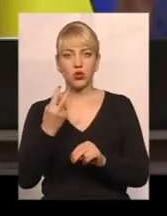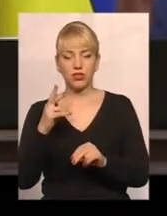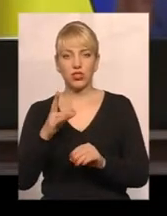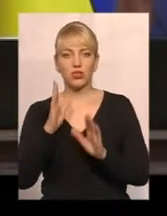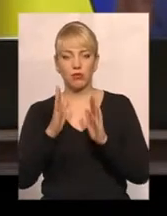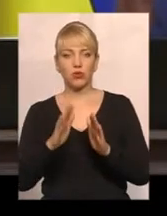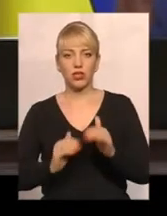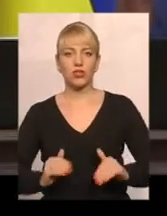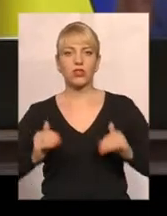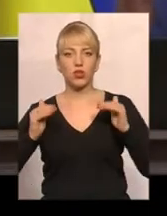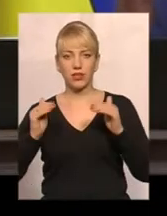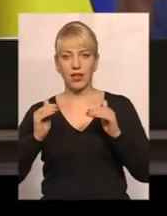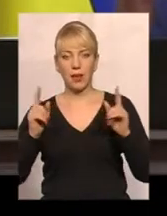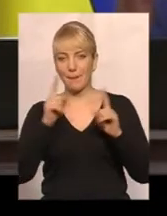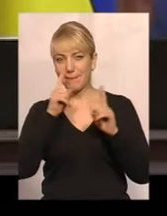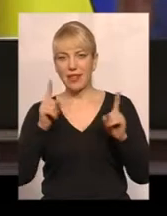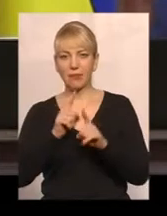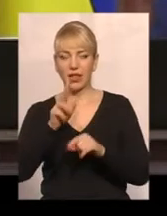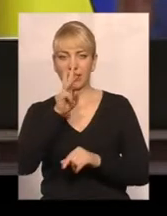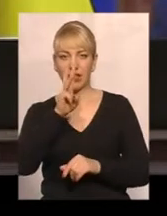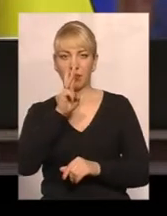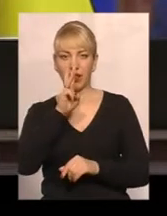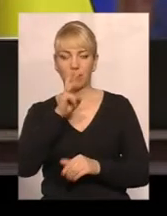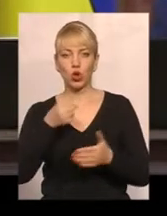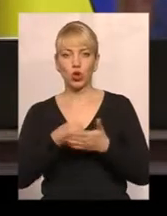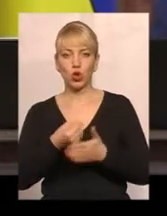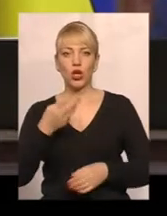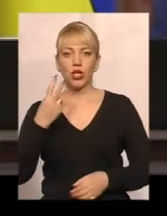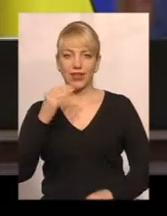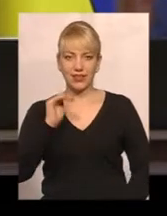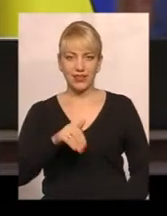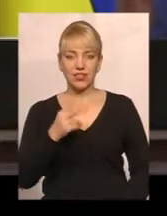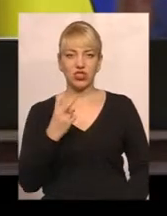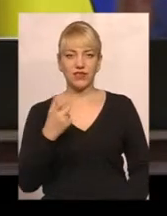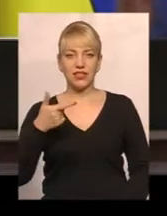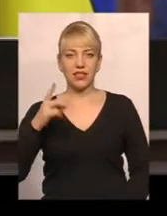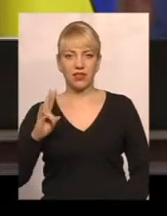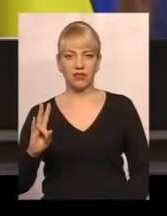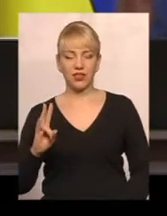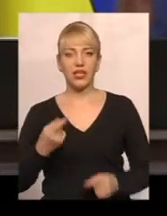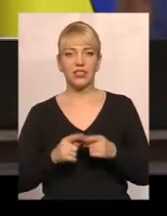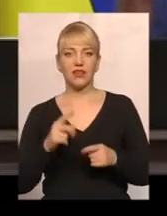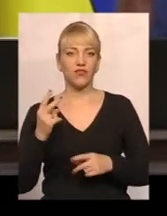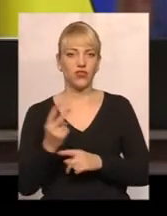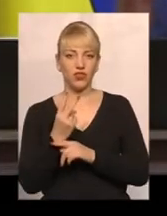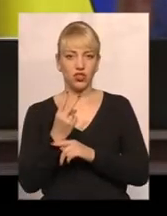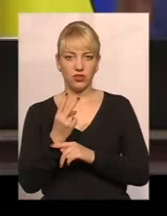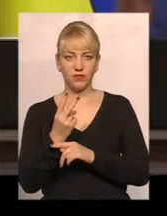відбудеться зростання мінімальної заробітної плати до 3200 гривень. Це вдвічі.